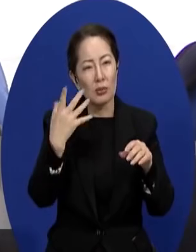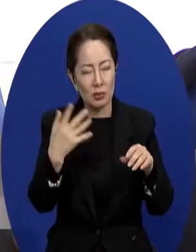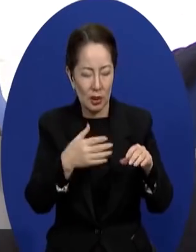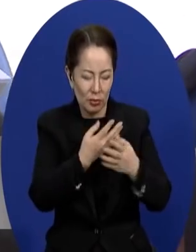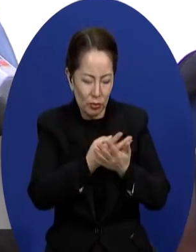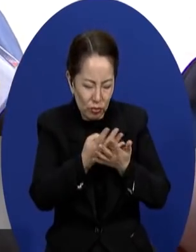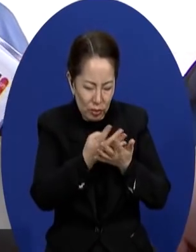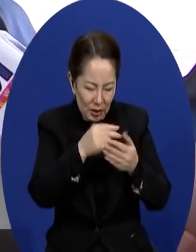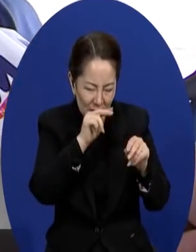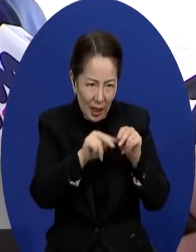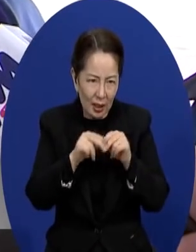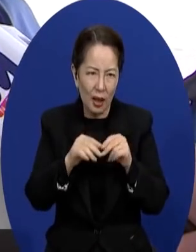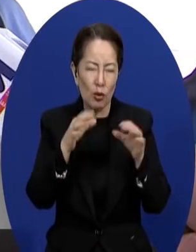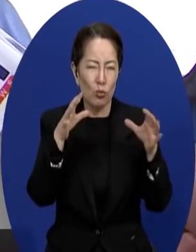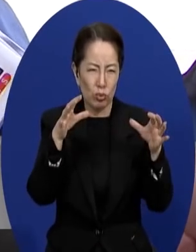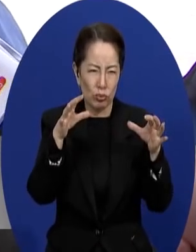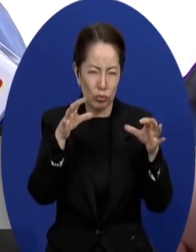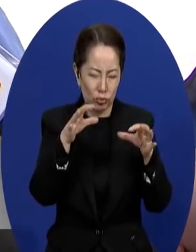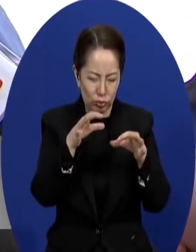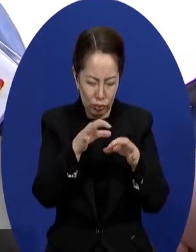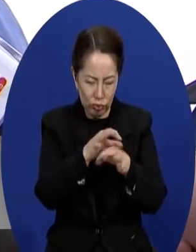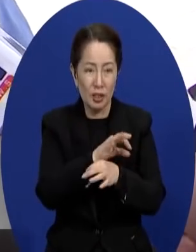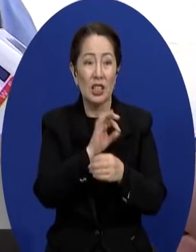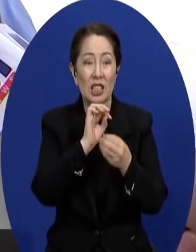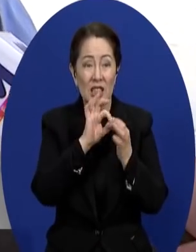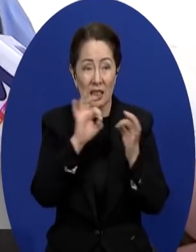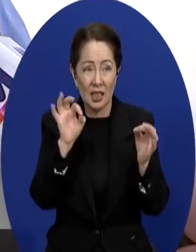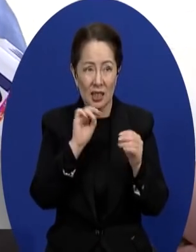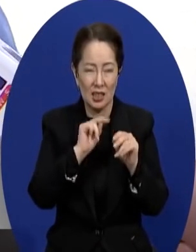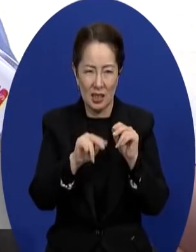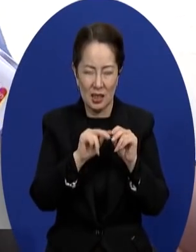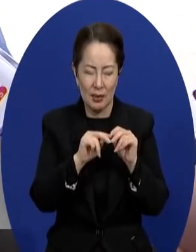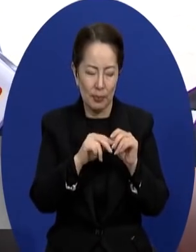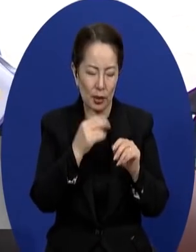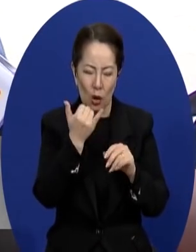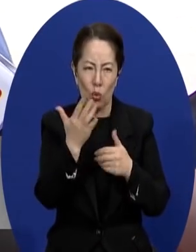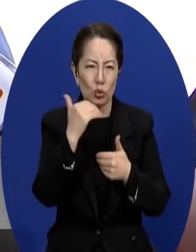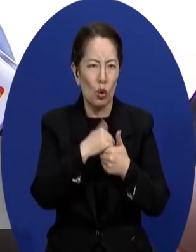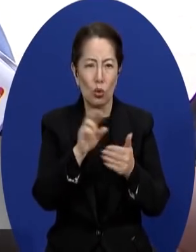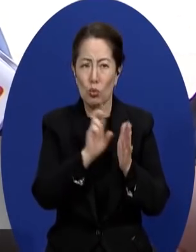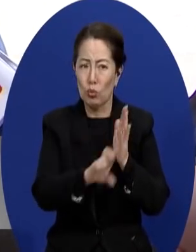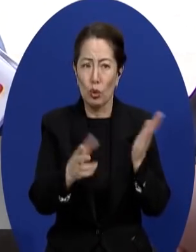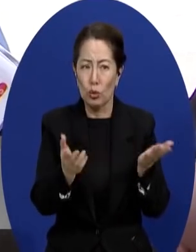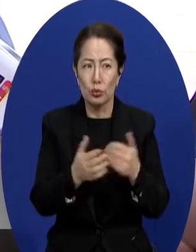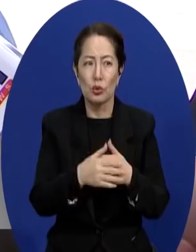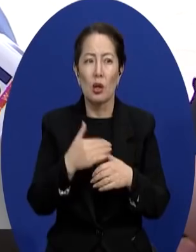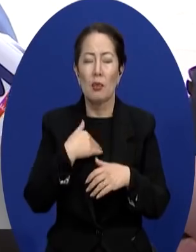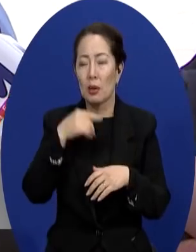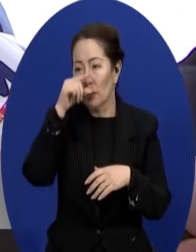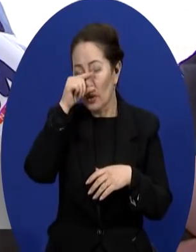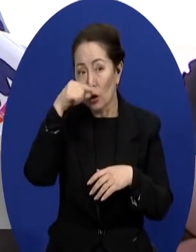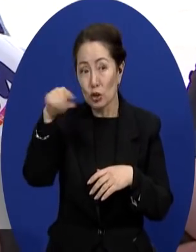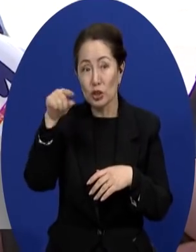гарддаг. Бүдүүнээс маш нарийн ширхэхээр. Тэгэхээр одоо ус бол ягаад ч орох боломж байхгүй. Манайх бол тэгээд Орос нефтээс